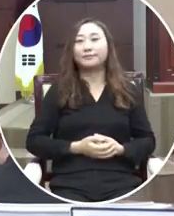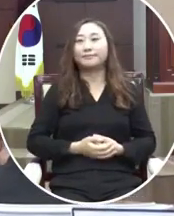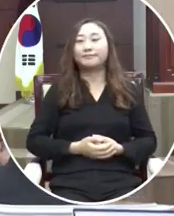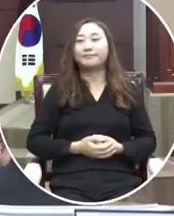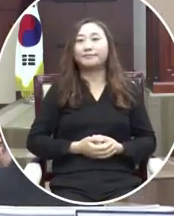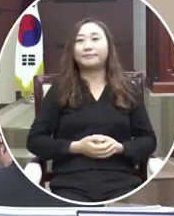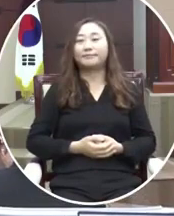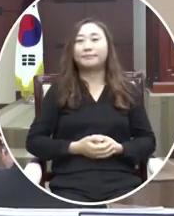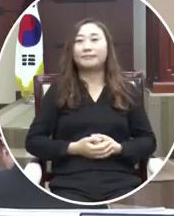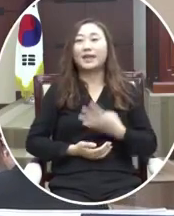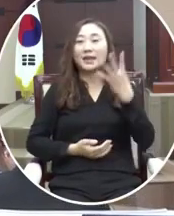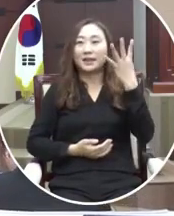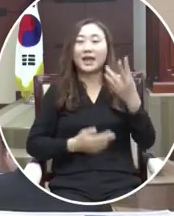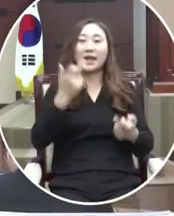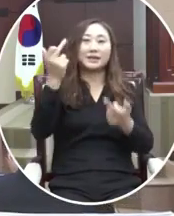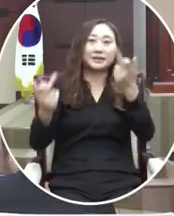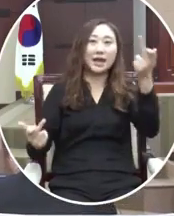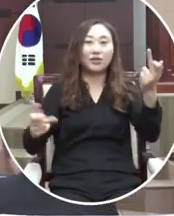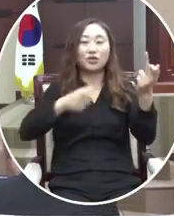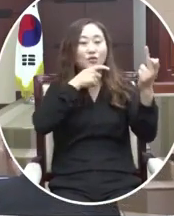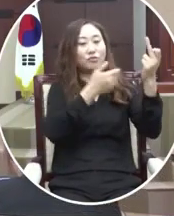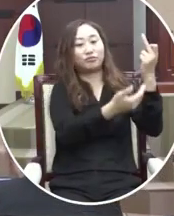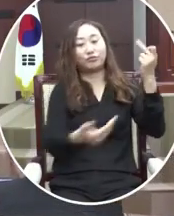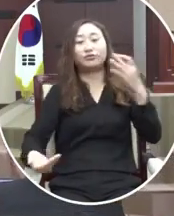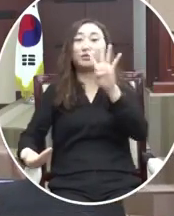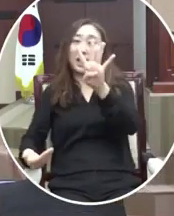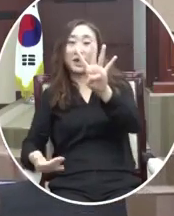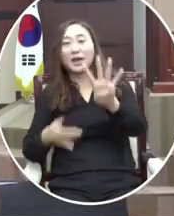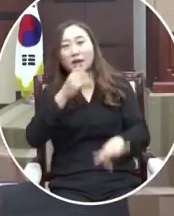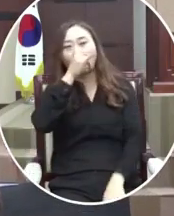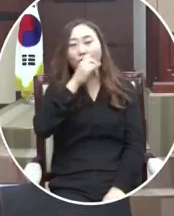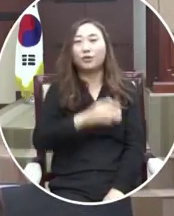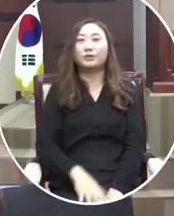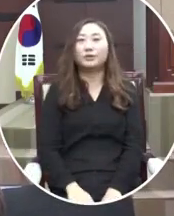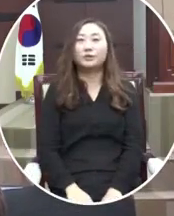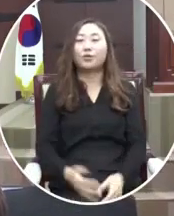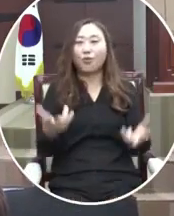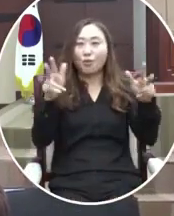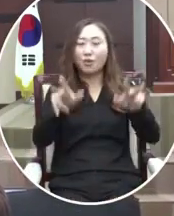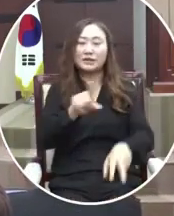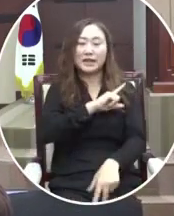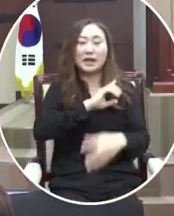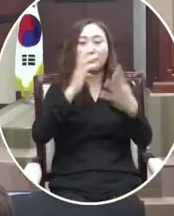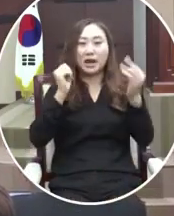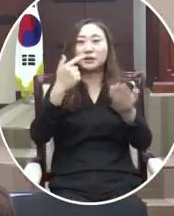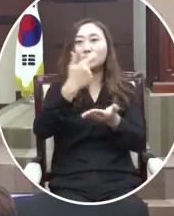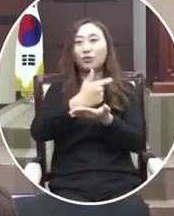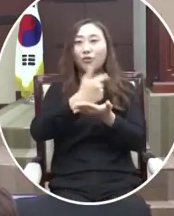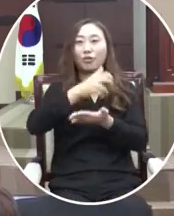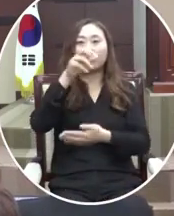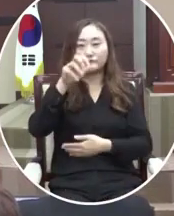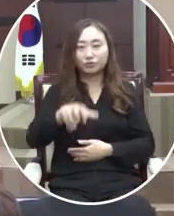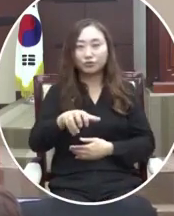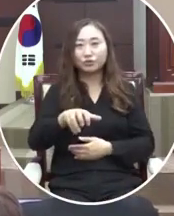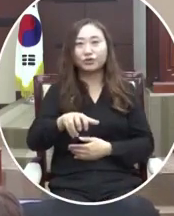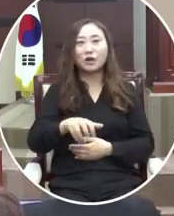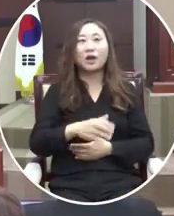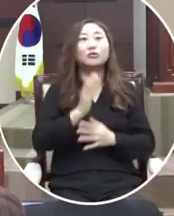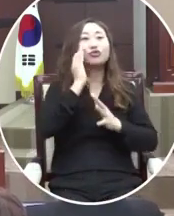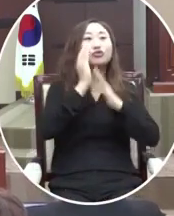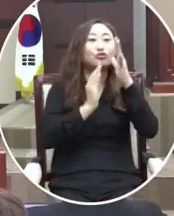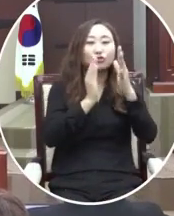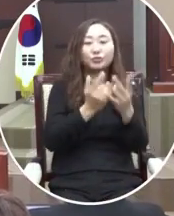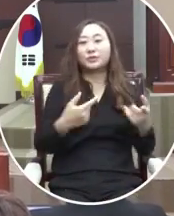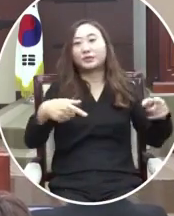추진해 가겠습니다네 개의 상과 네개의 하천이 흐르고 서울시 자치구중 공원이 가장 많은 노구는 지역 곳곳이